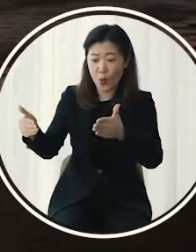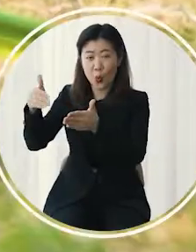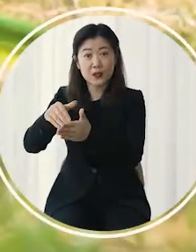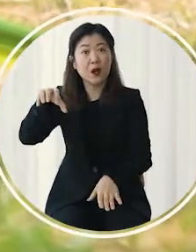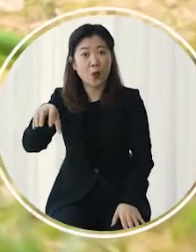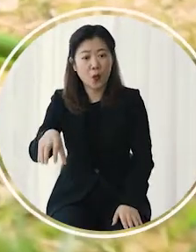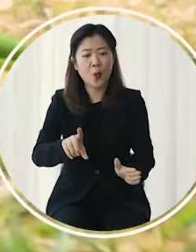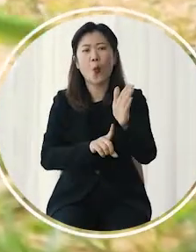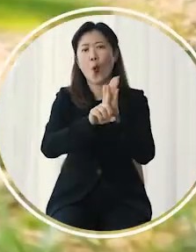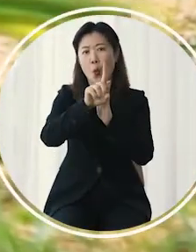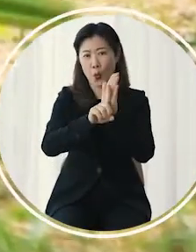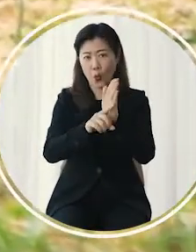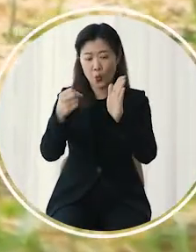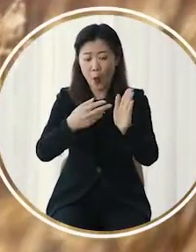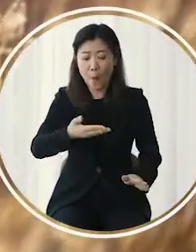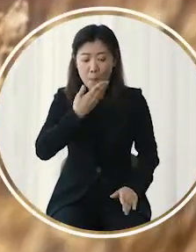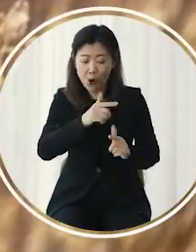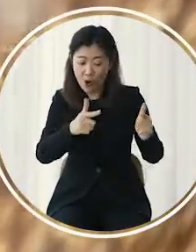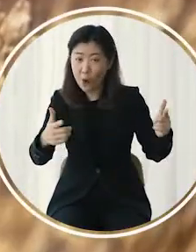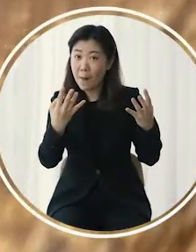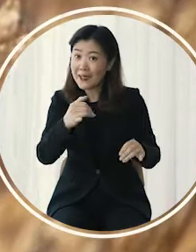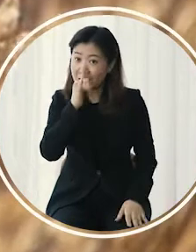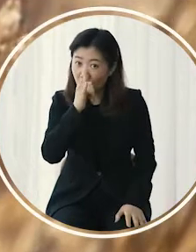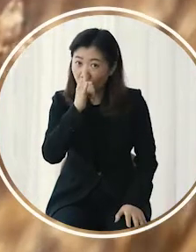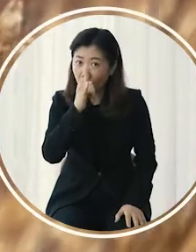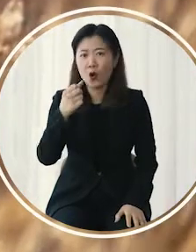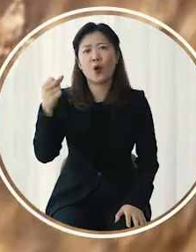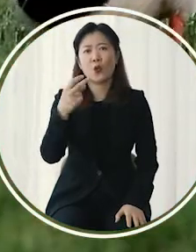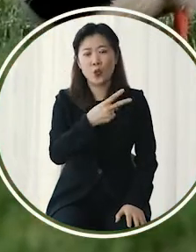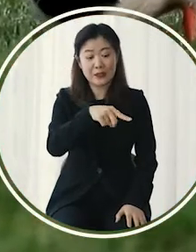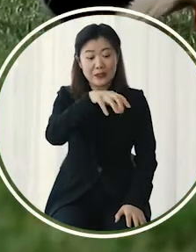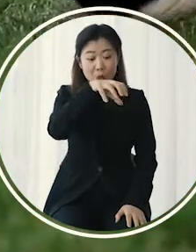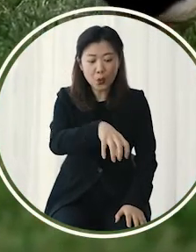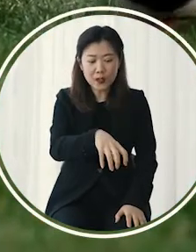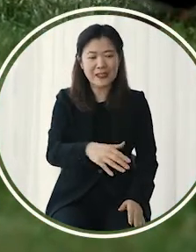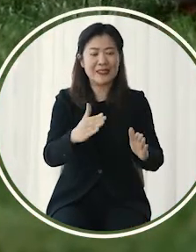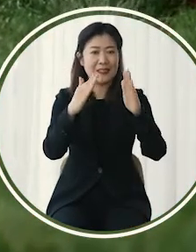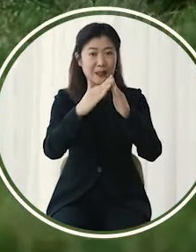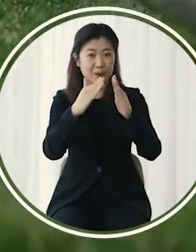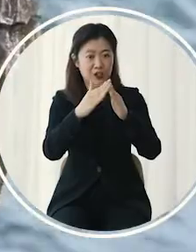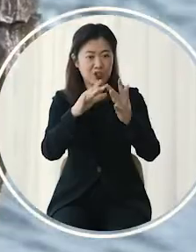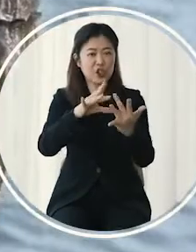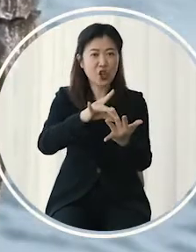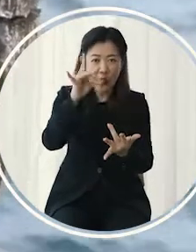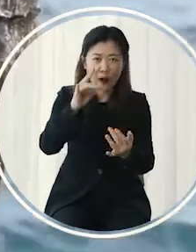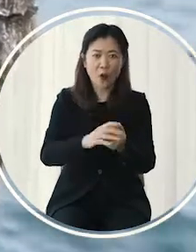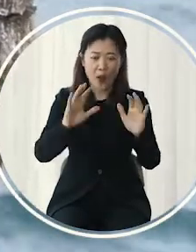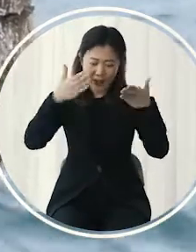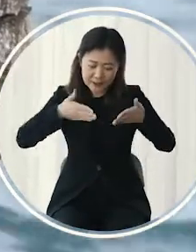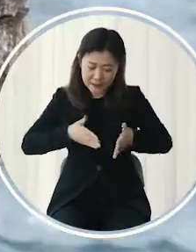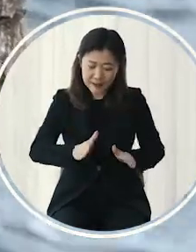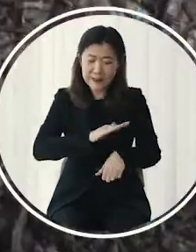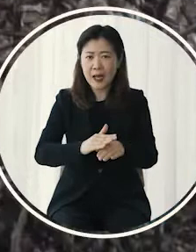온도라든지 그리고 먹이 이용이 가능한지 그리고 또 그곳에서 둥지를 선택하고 이제 새끼를 잘 키울